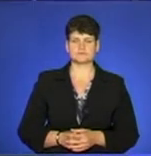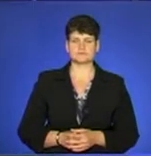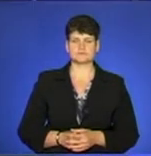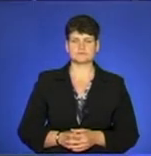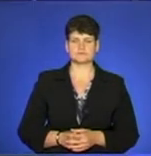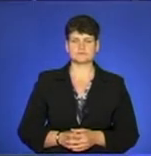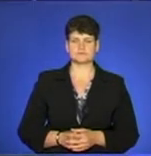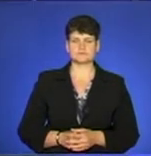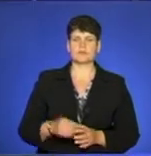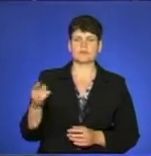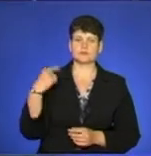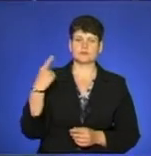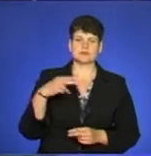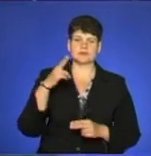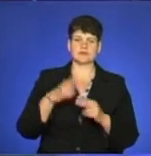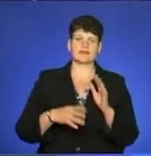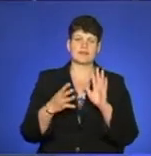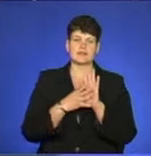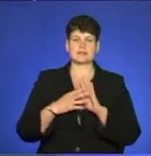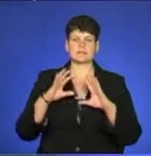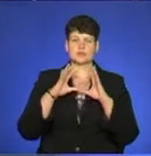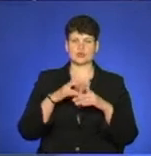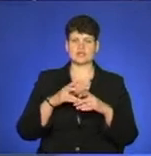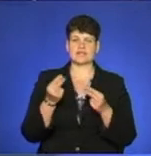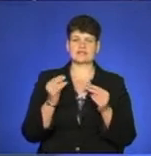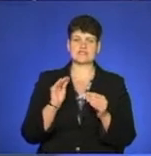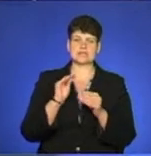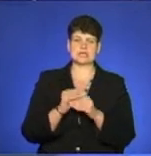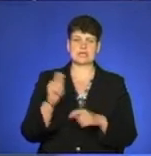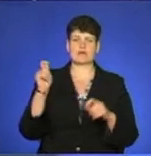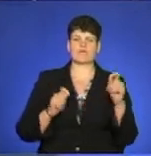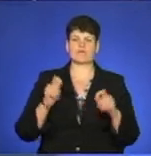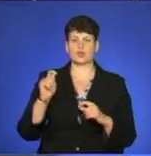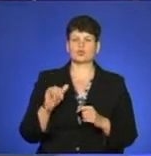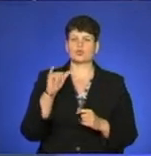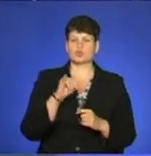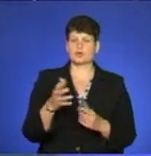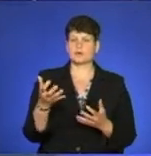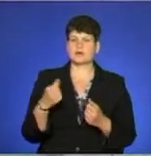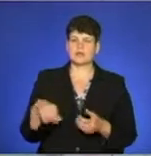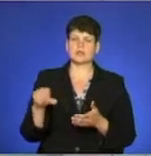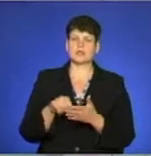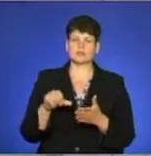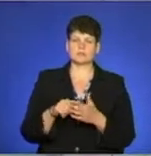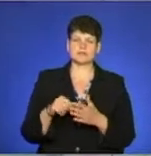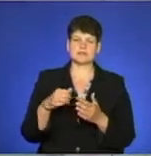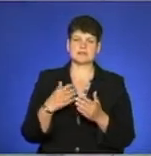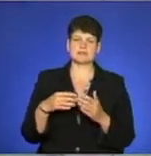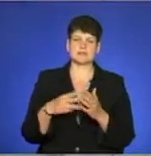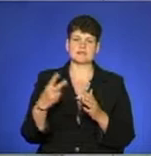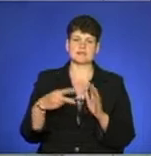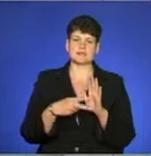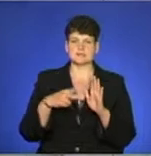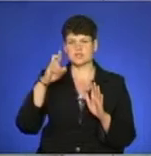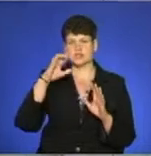На Тернопільщині завершився 9-й міжнародний інвестиційний форум. У ньому взяли участь представники 27 країн світу. Сьогодні потенційні